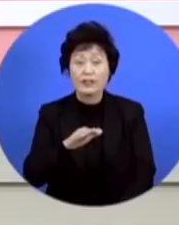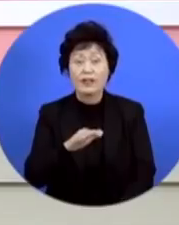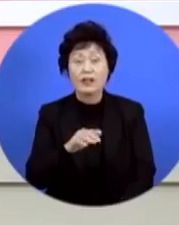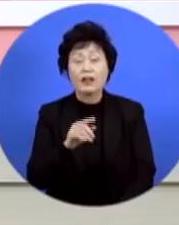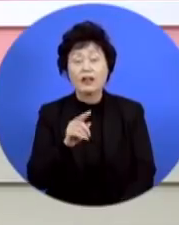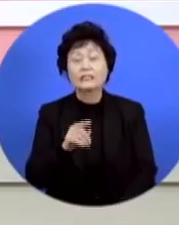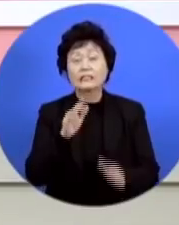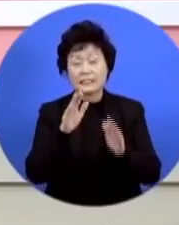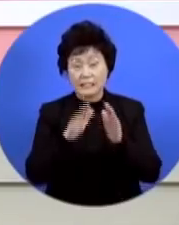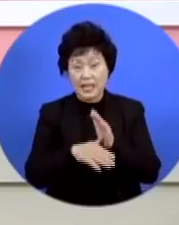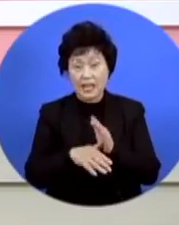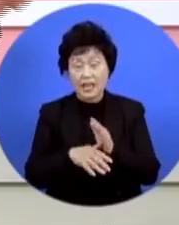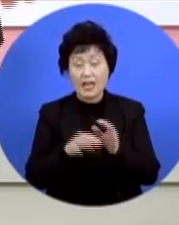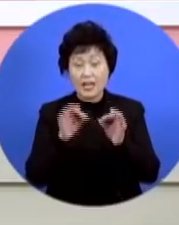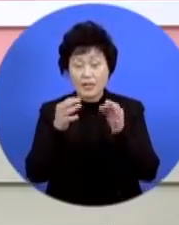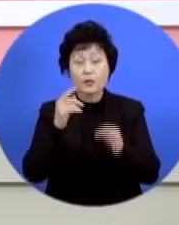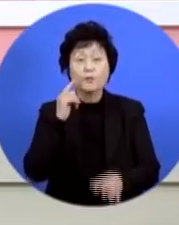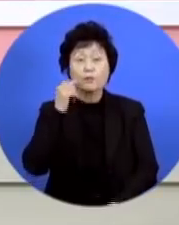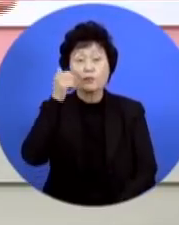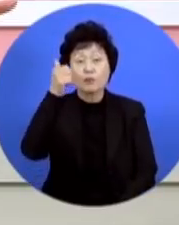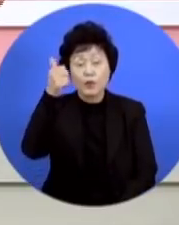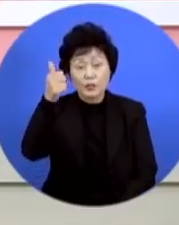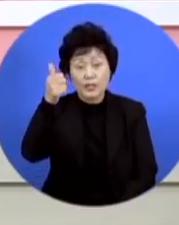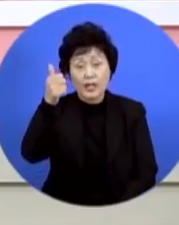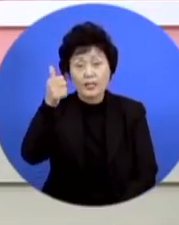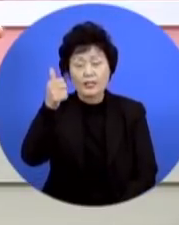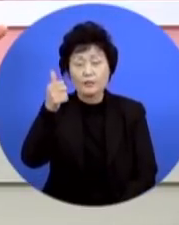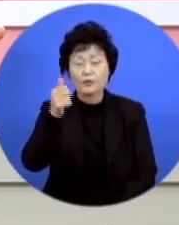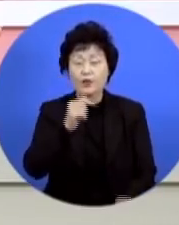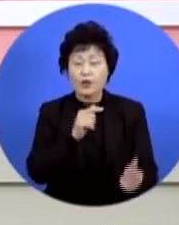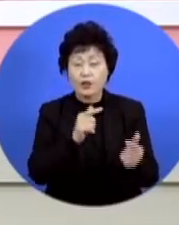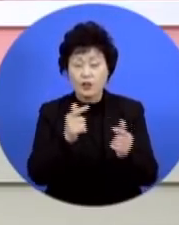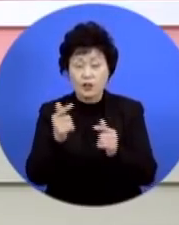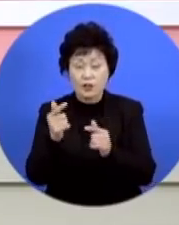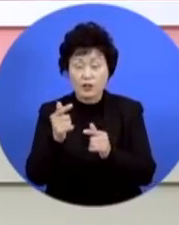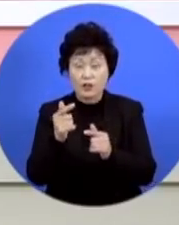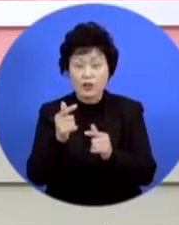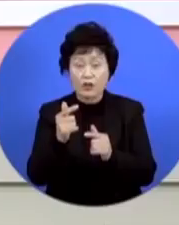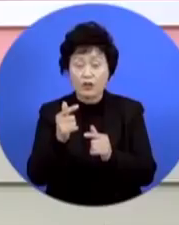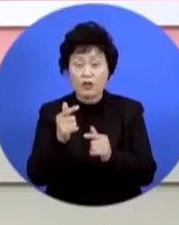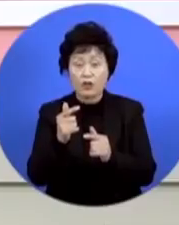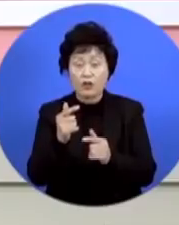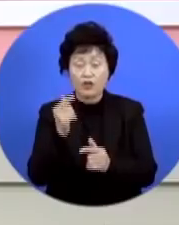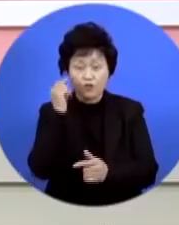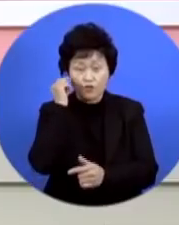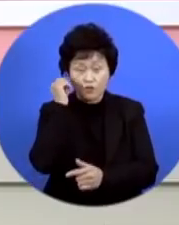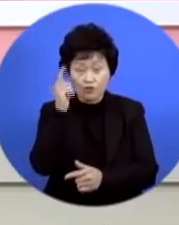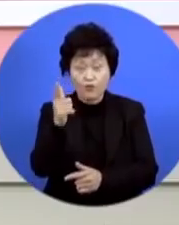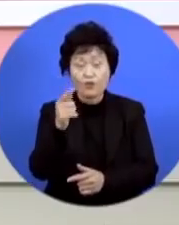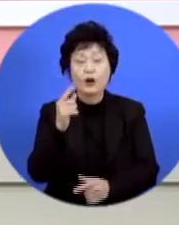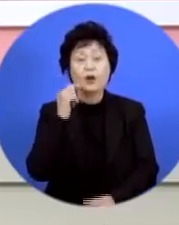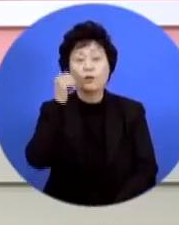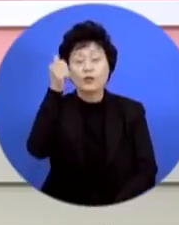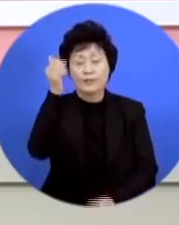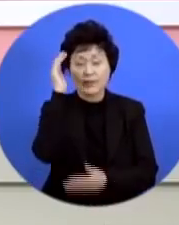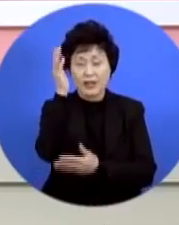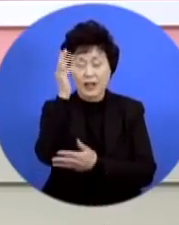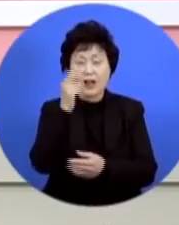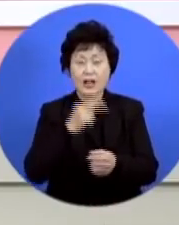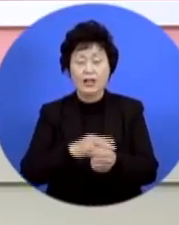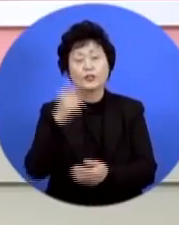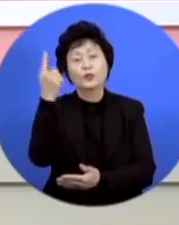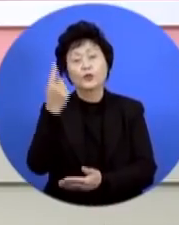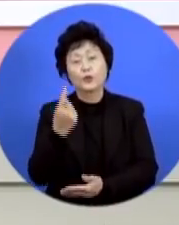컨퍼런스에서 김준곤 목사님, 빌 브라이트 박사님 뭐 여러분 좋은 분들이 강사로 오셨는데 한